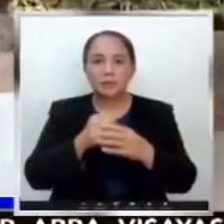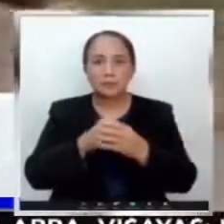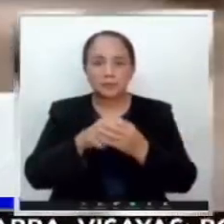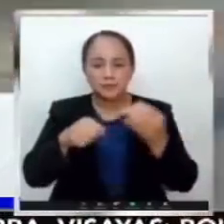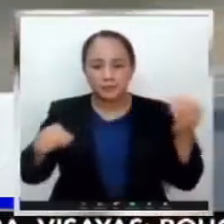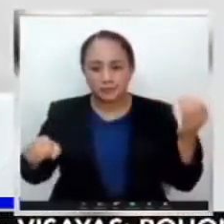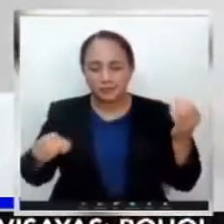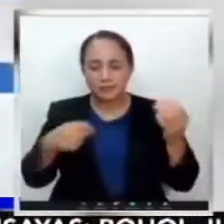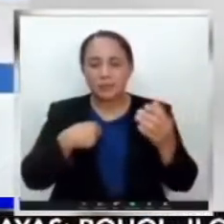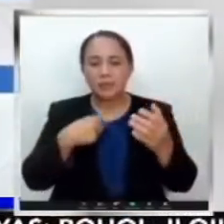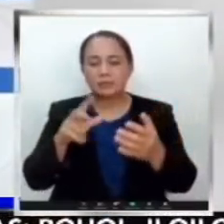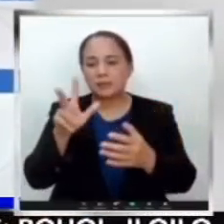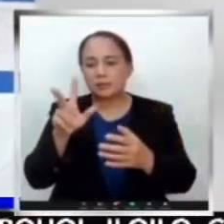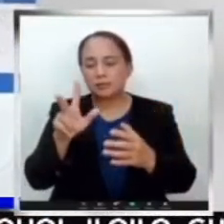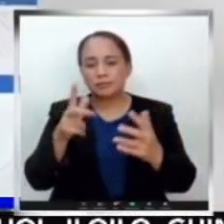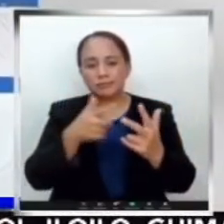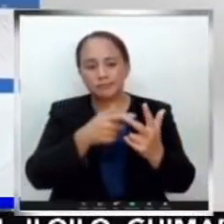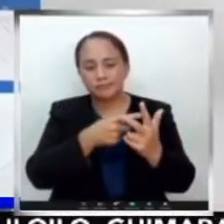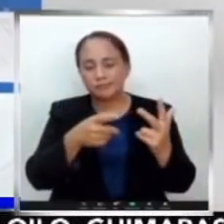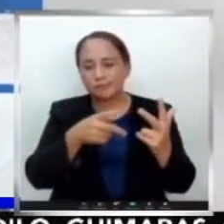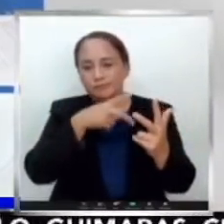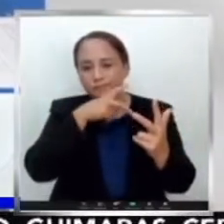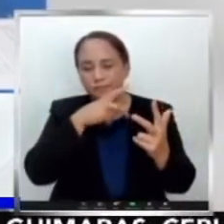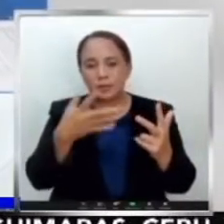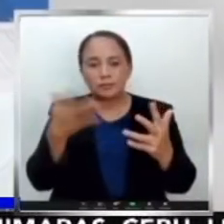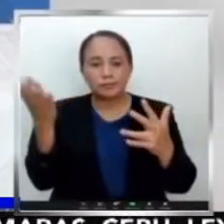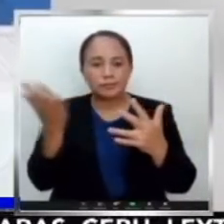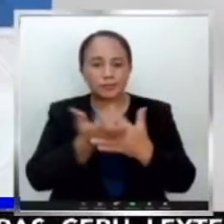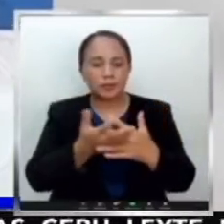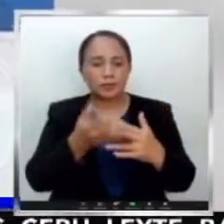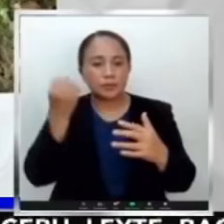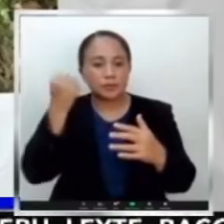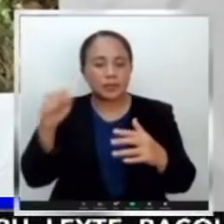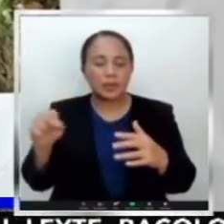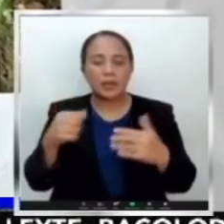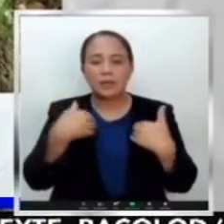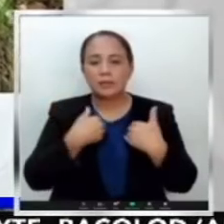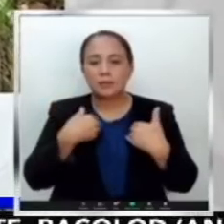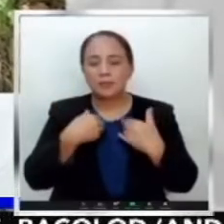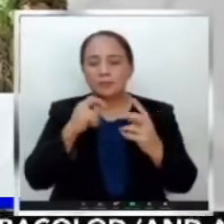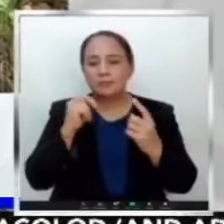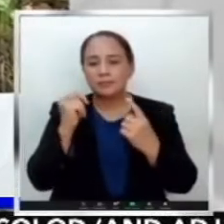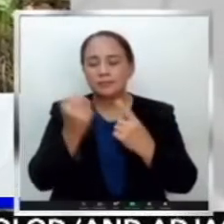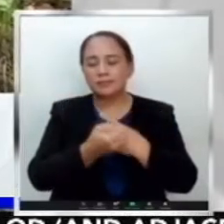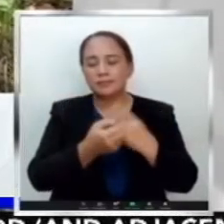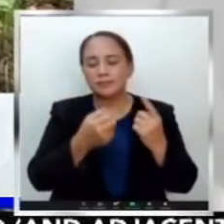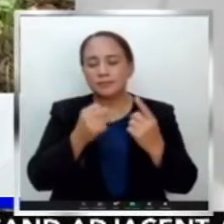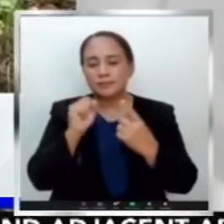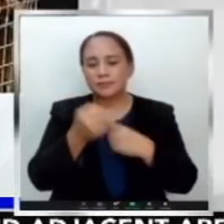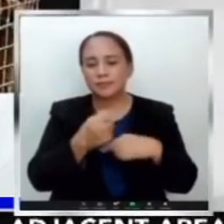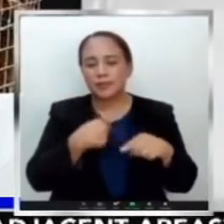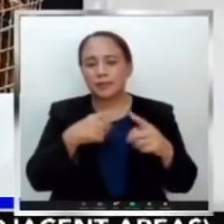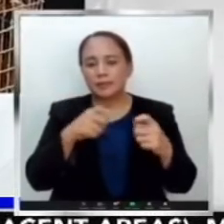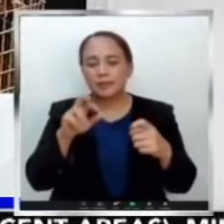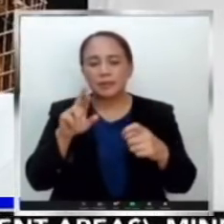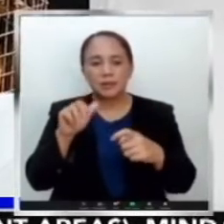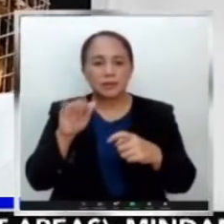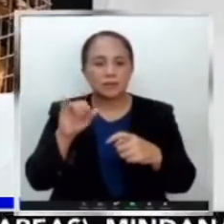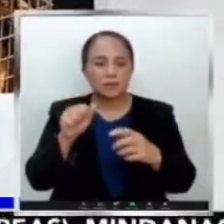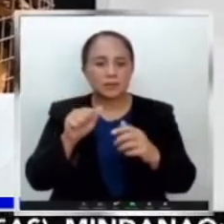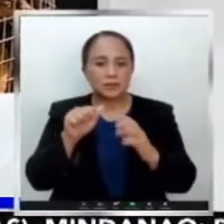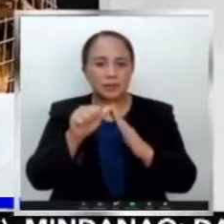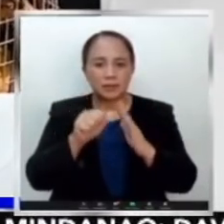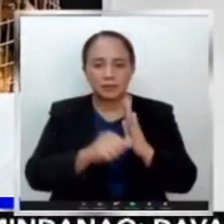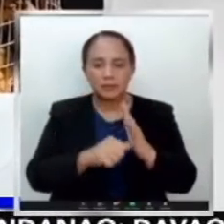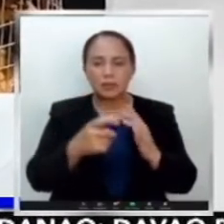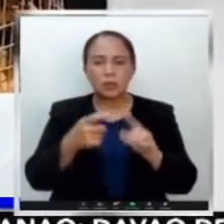ang naaresto. Inihahanda na ang reklamong paglabag sa Animal Welfare Act at Anti-Rabies Act laban sa kanila. Matagal na raw hanap